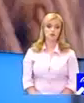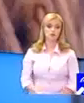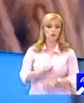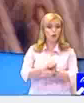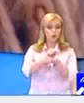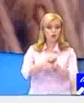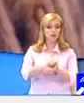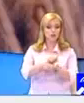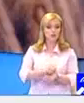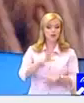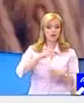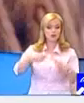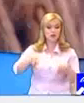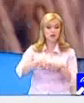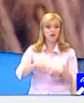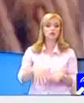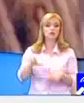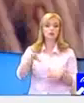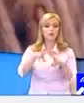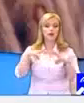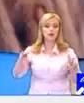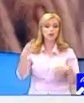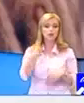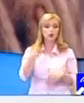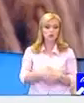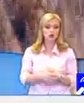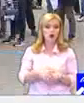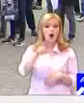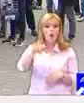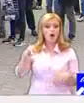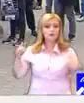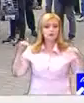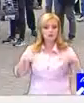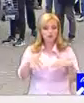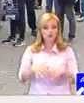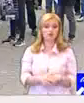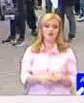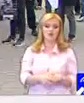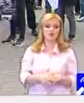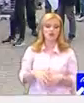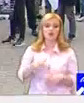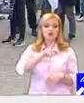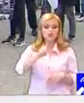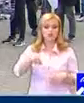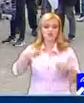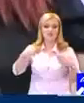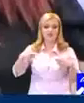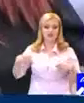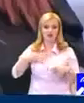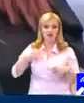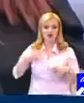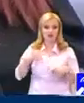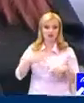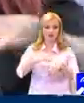Un protest inedit a fost organizat în fața clădirii Parlamentului din Londra. Oamenii s-au adunat pentru ca în lume să nu se mai vândă haine de blană. Au